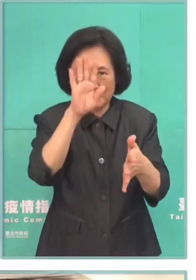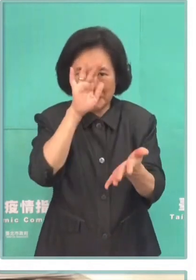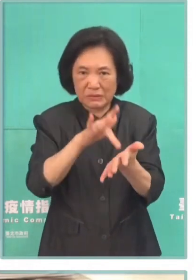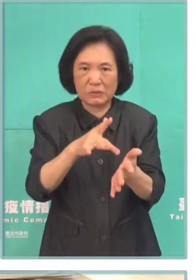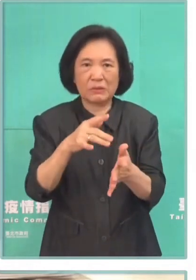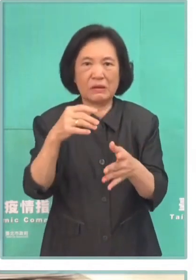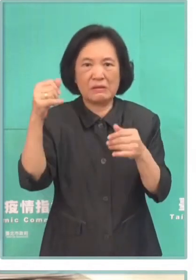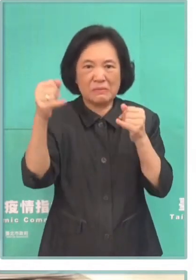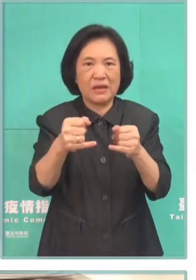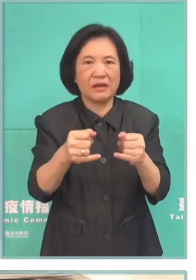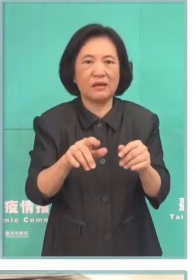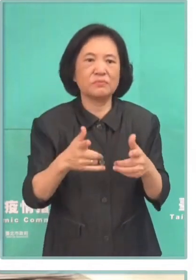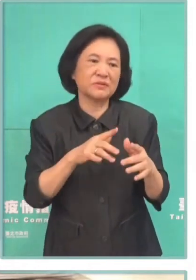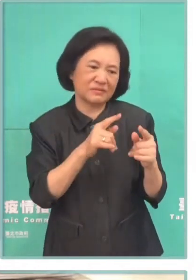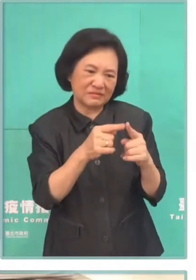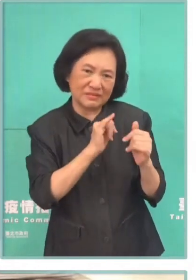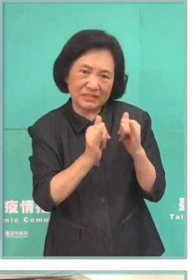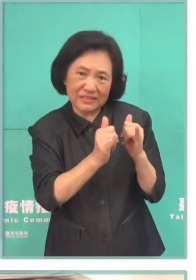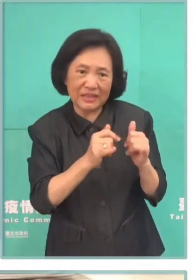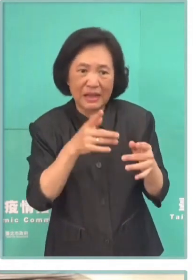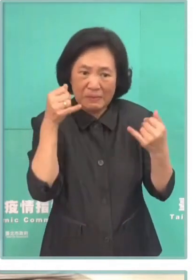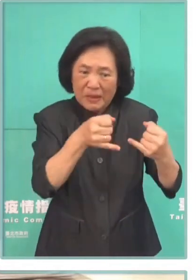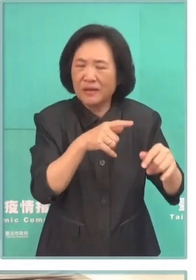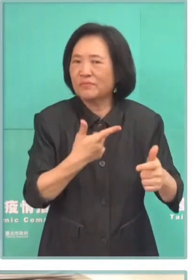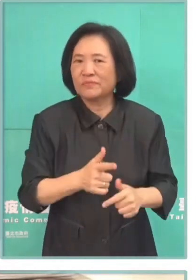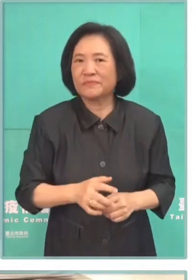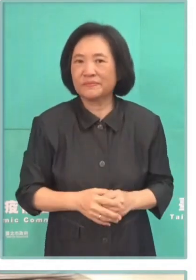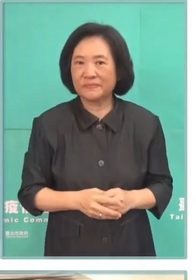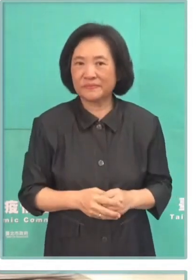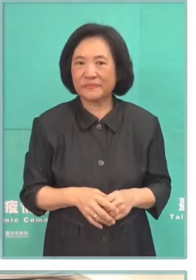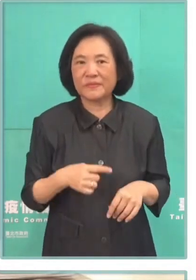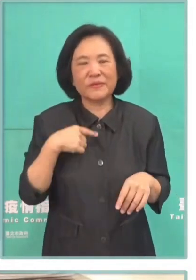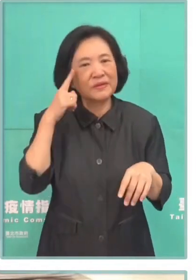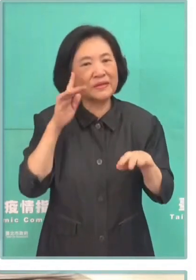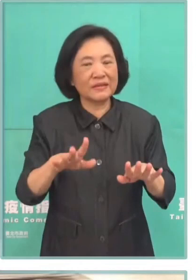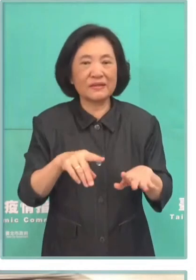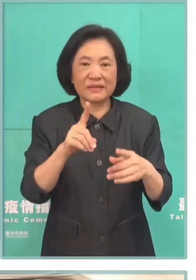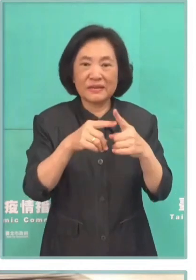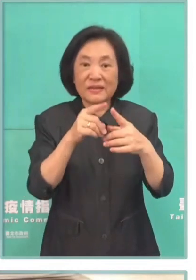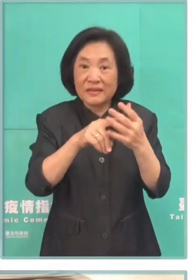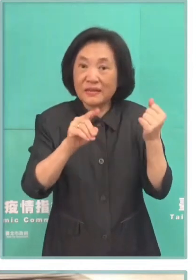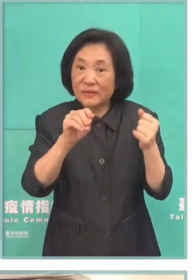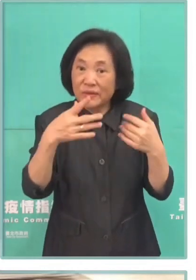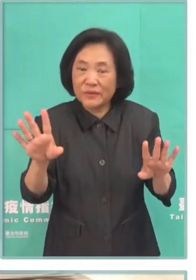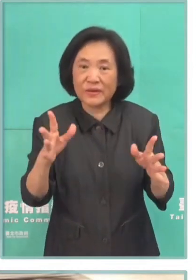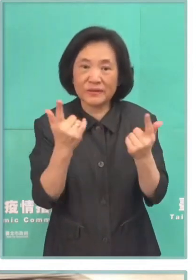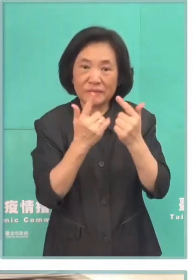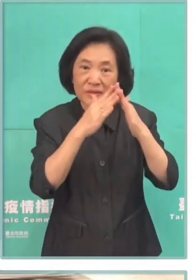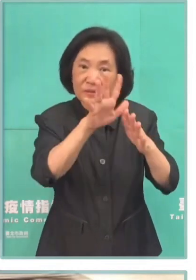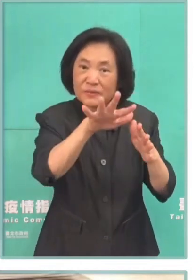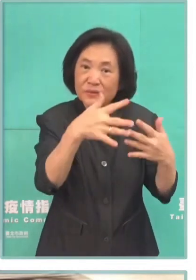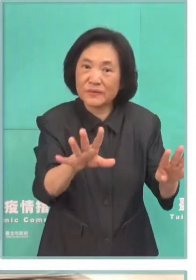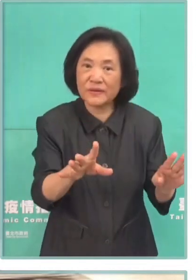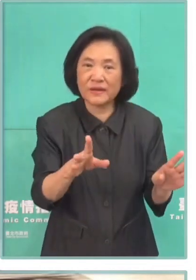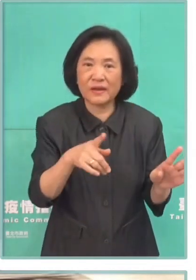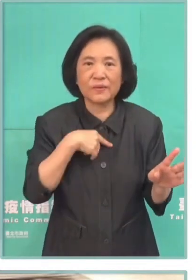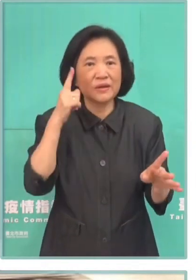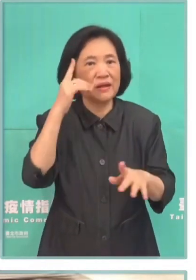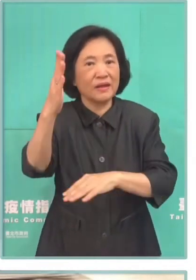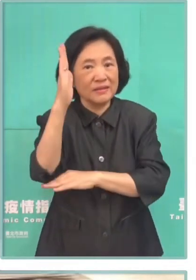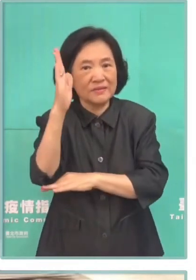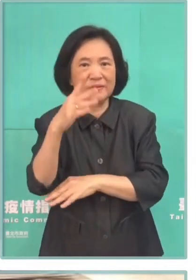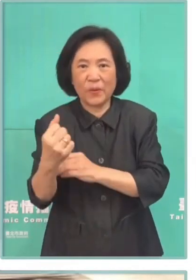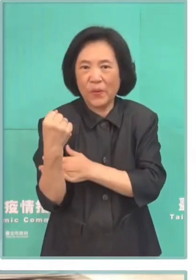病毒，并不是我们的同胞。所以，基于相关10000多人，包括台北市5000多人，我想政府都